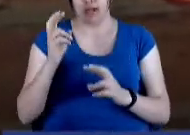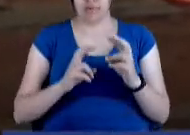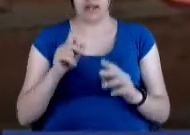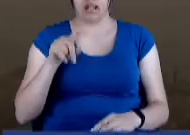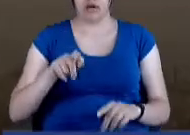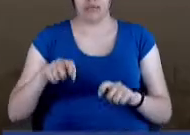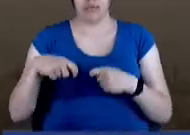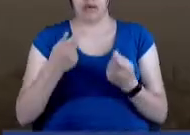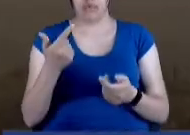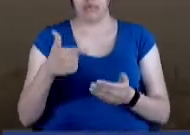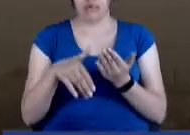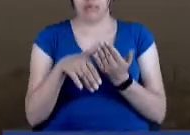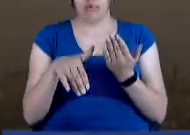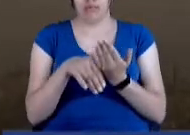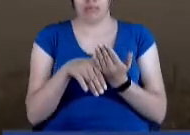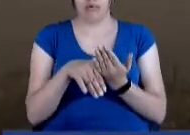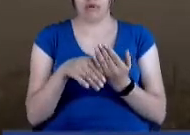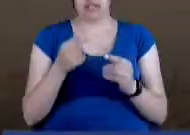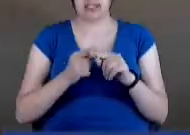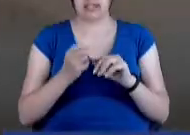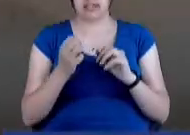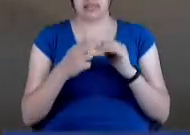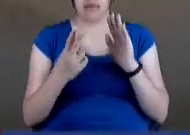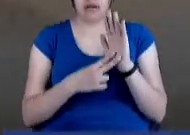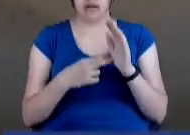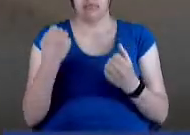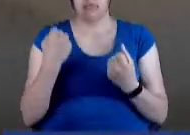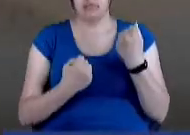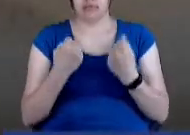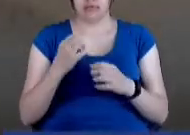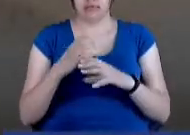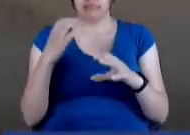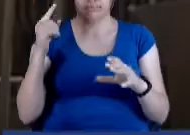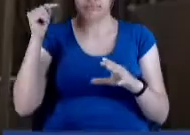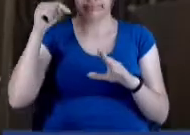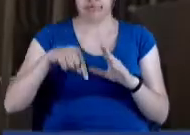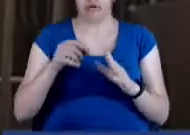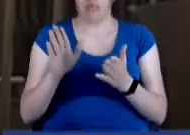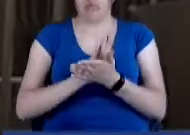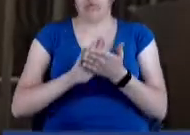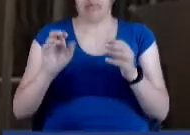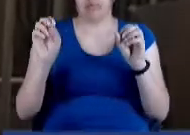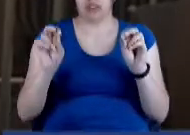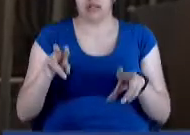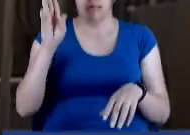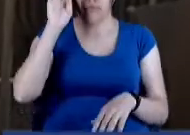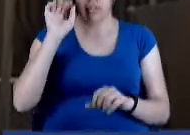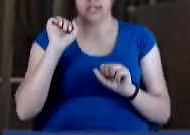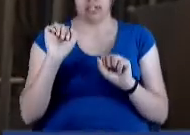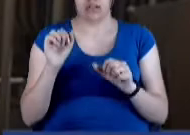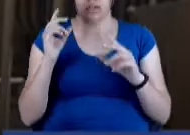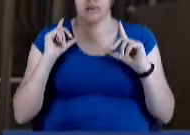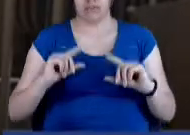Також передали гуманітарну допомогу – це 17 вантажівок з реагентами для очистки води та захисний одяг.